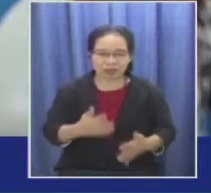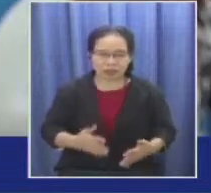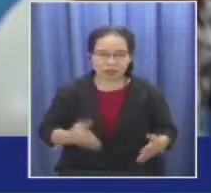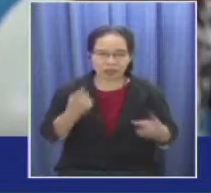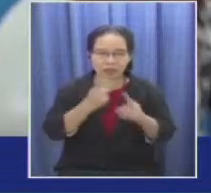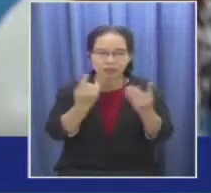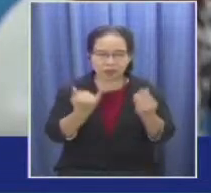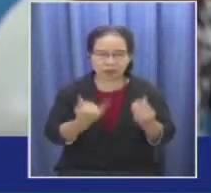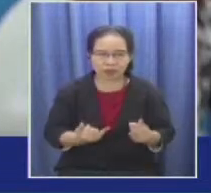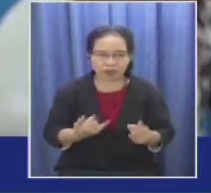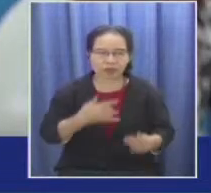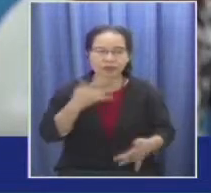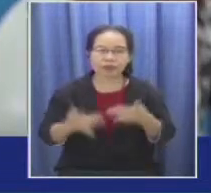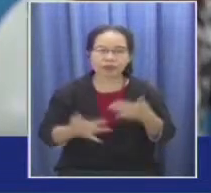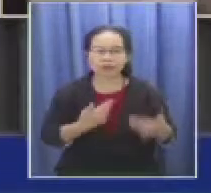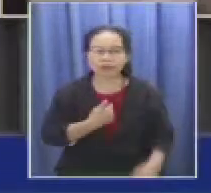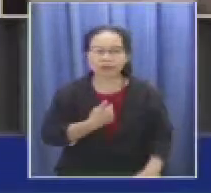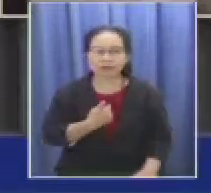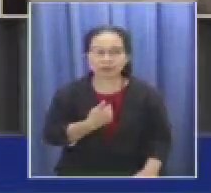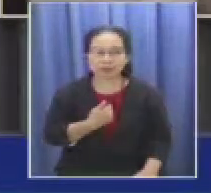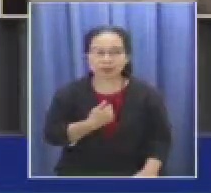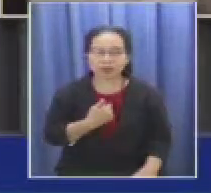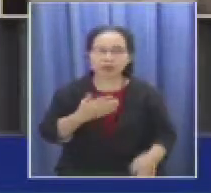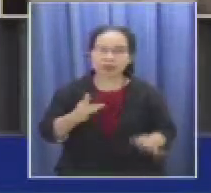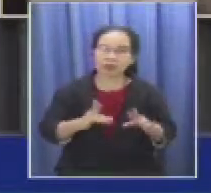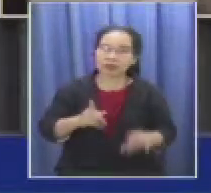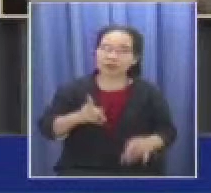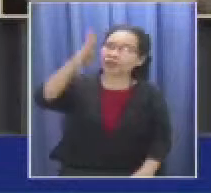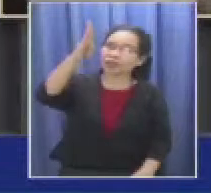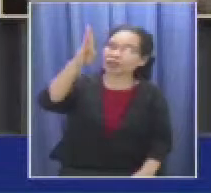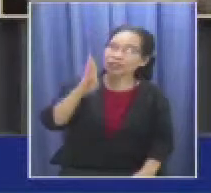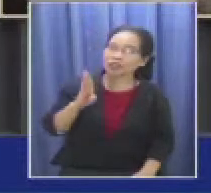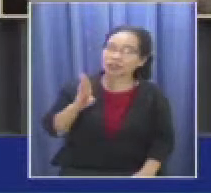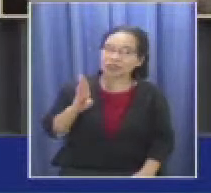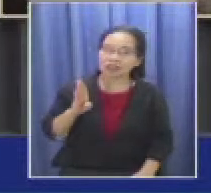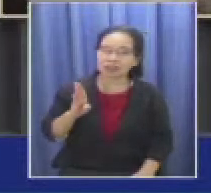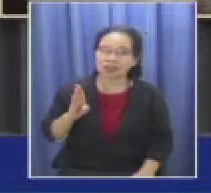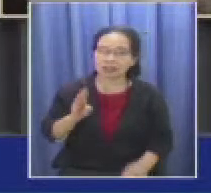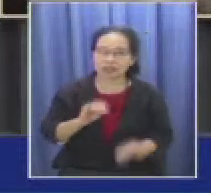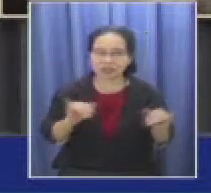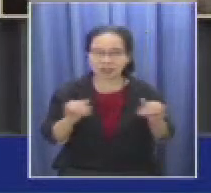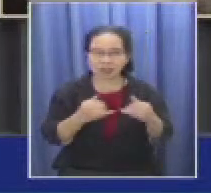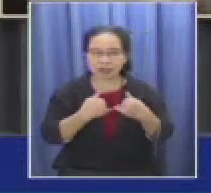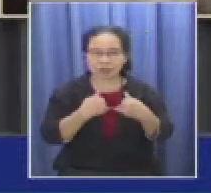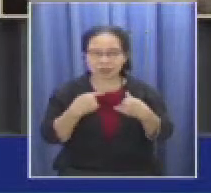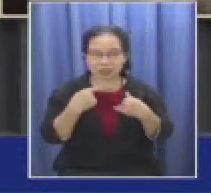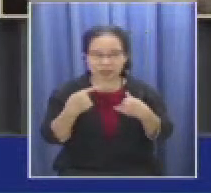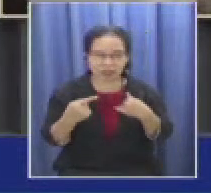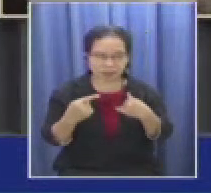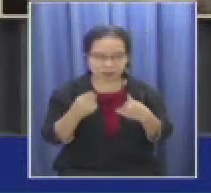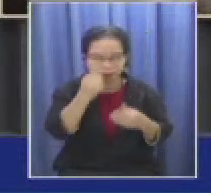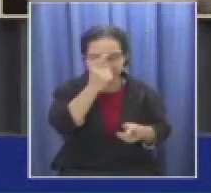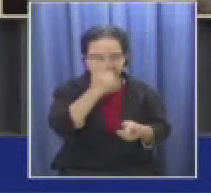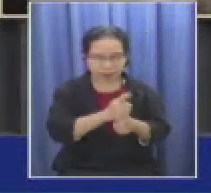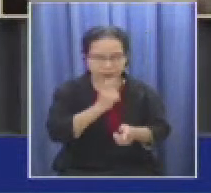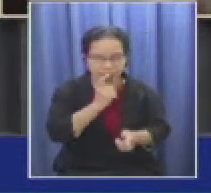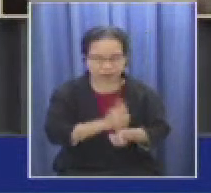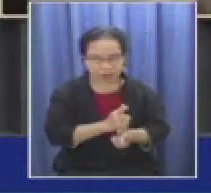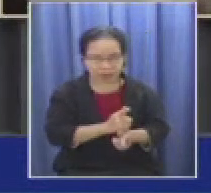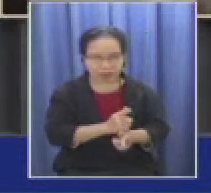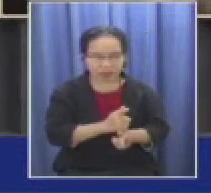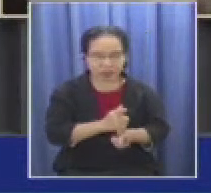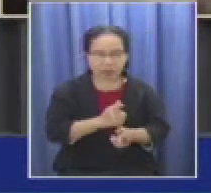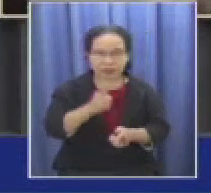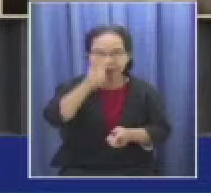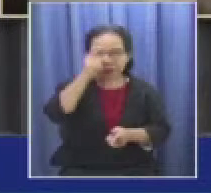hunu me mmobọ ame wante hyewa wo Nyankopon ne mo na homobro ne free sa abra na bepem ne ba hunu